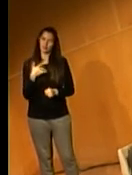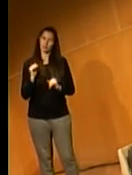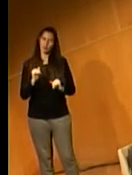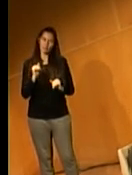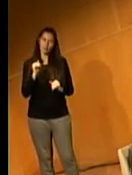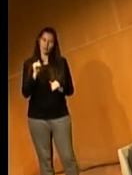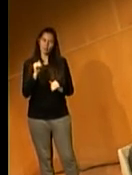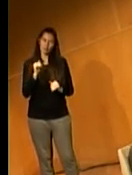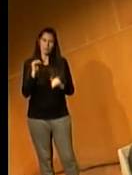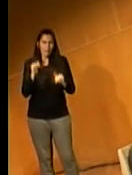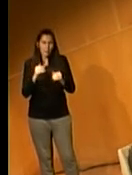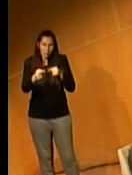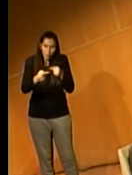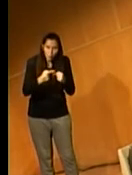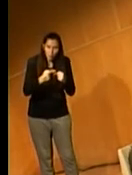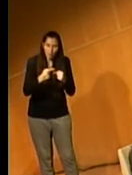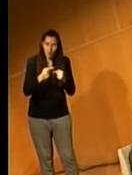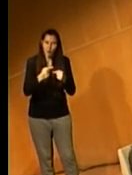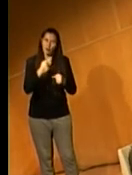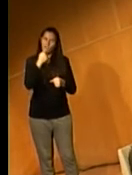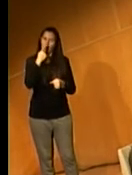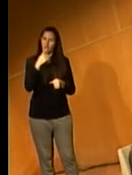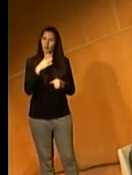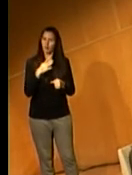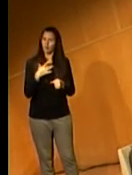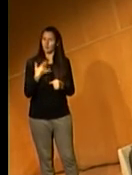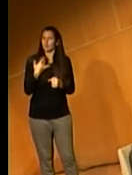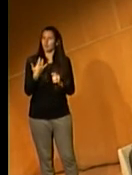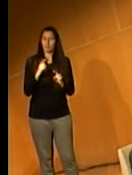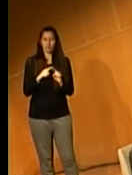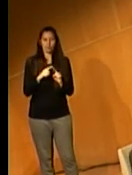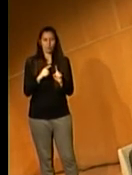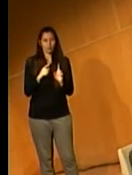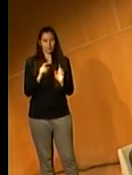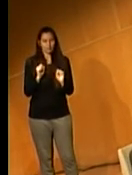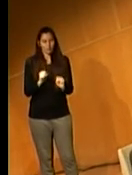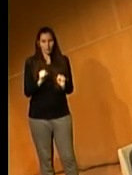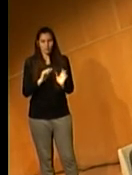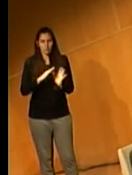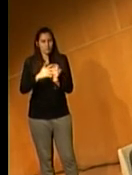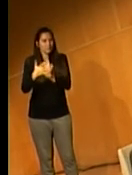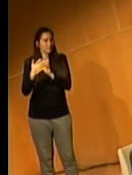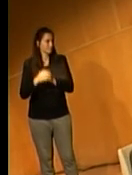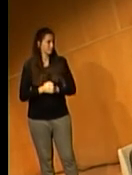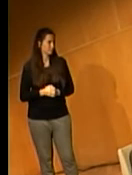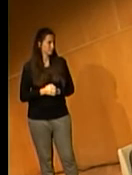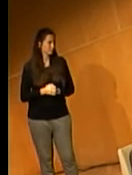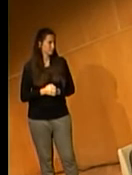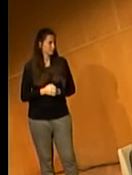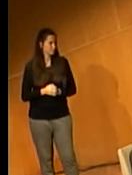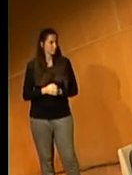pas sur une longue durée, il y a quand même quelque chose à en retirer. Je voudrais juste faire une